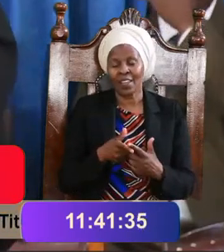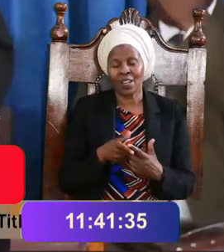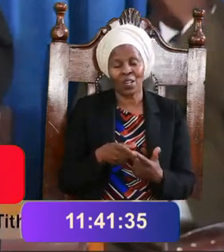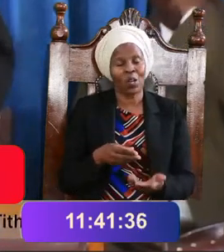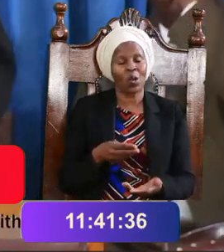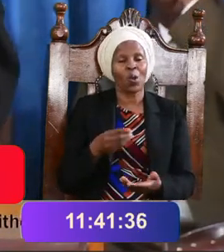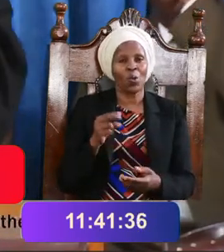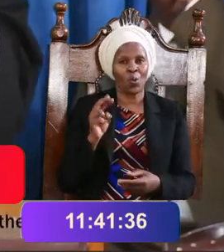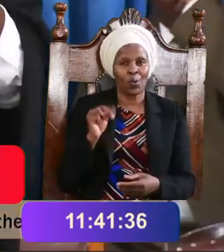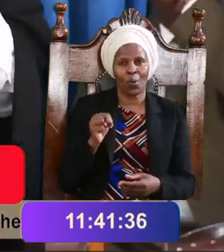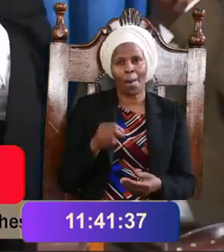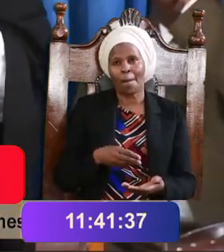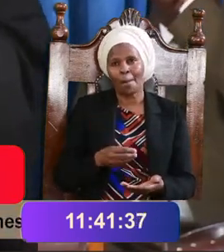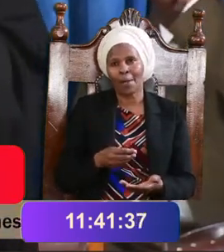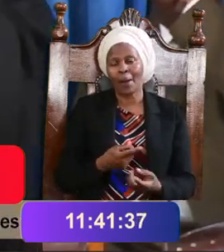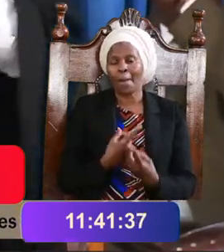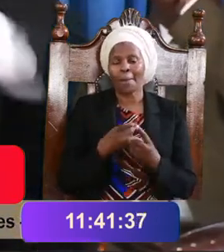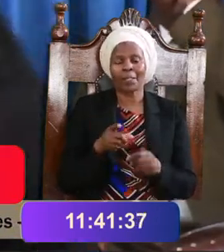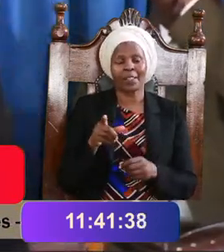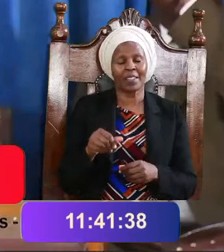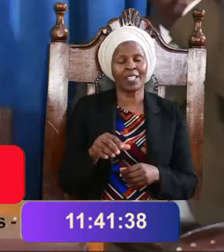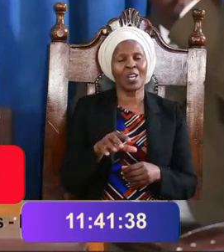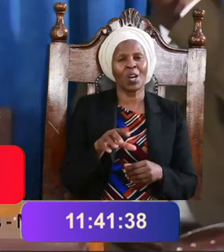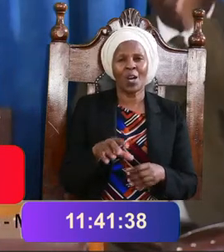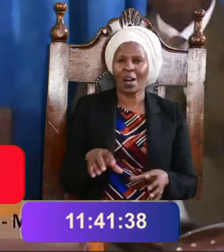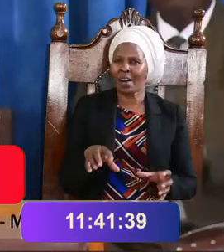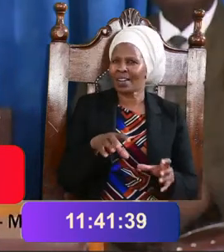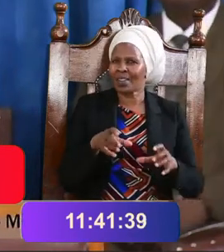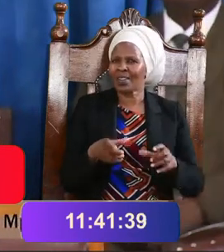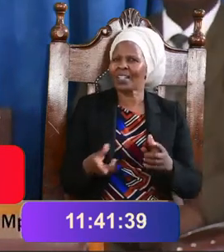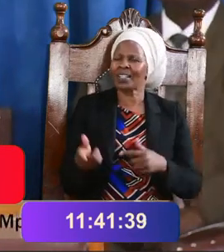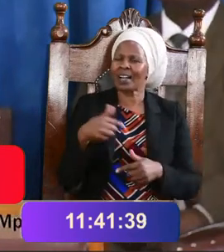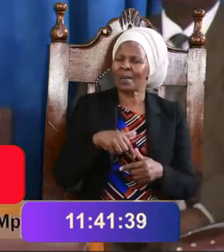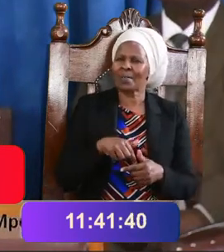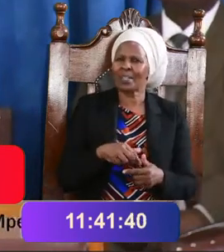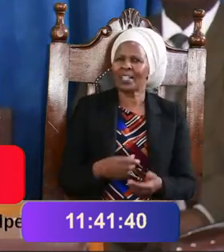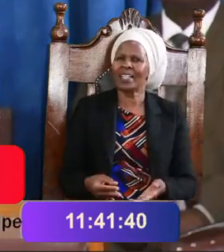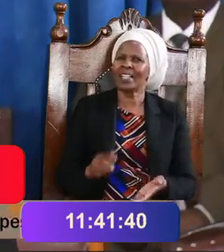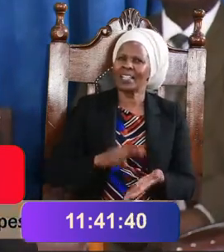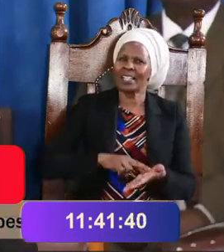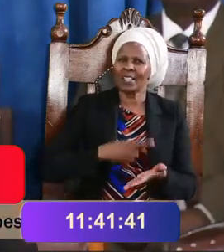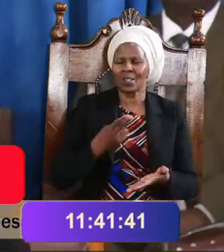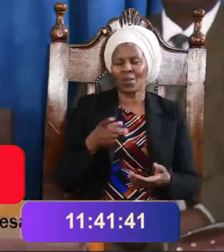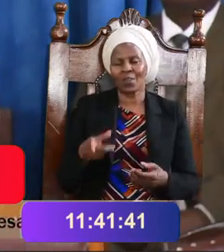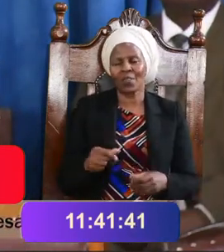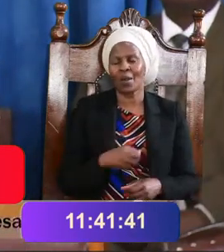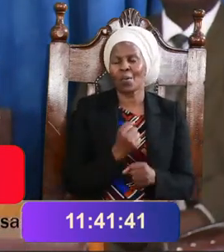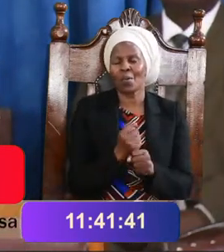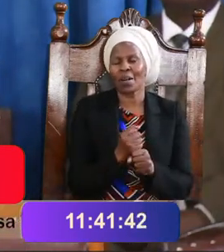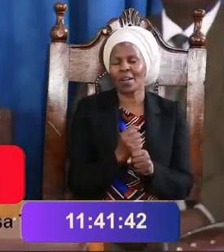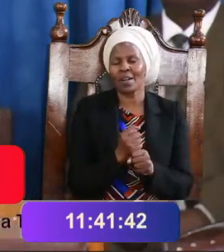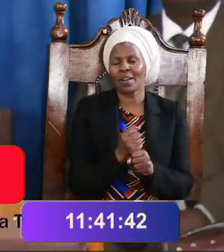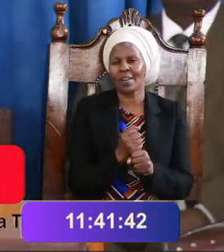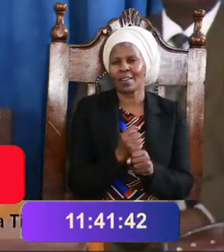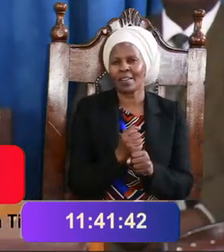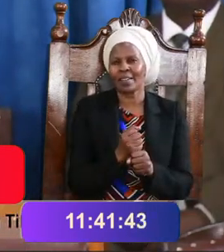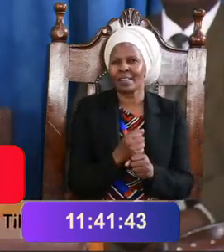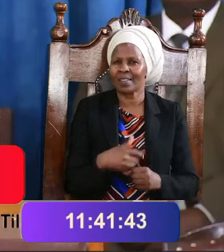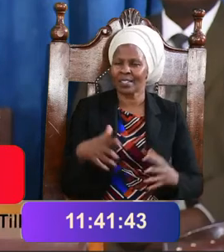kuingia kwa ile tanka ikawa sasa kazi zao zime revive. Ilikuwa triumphant entry ya